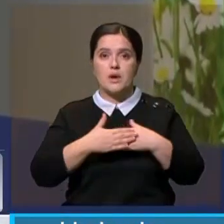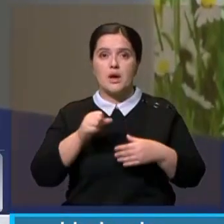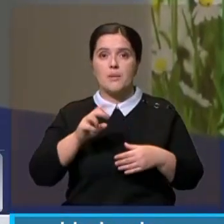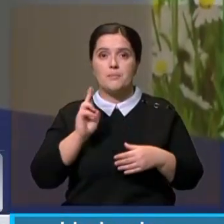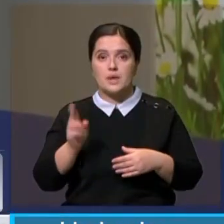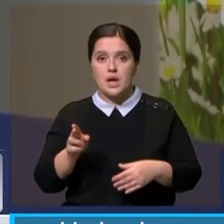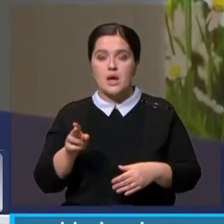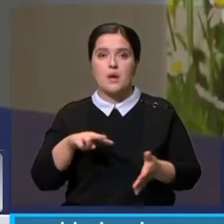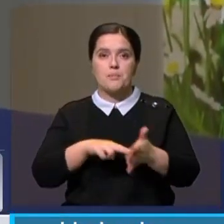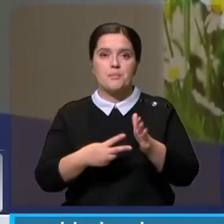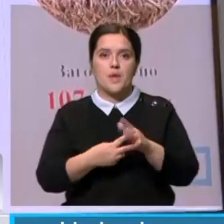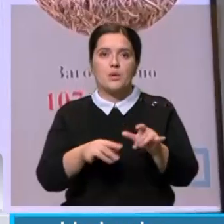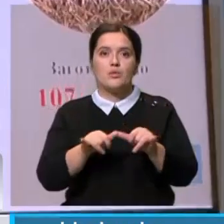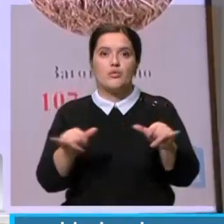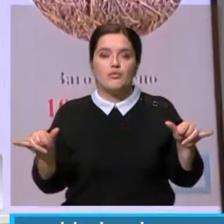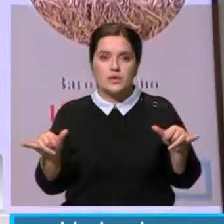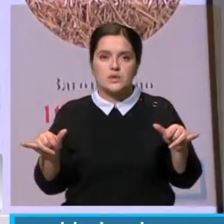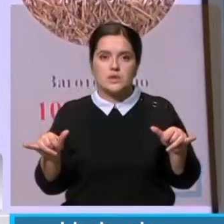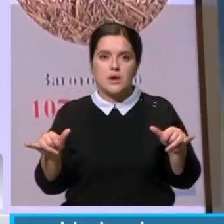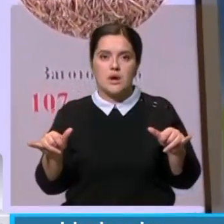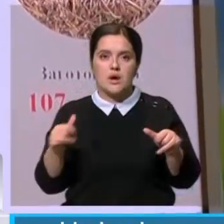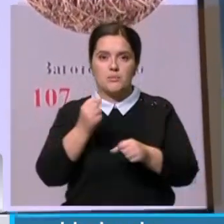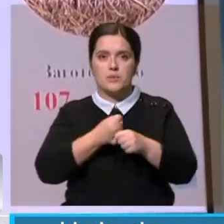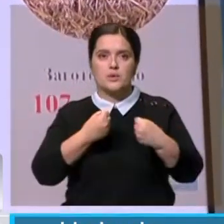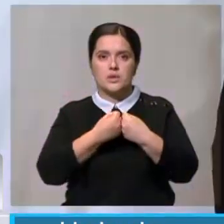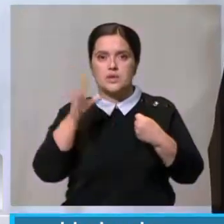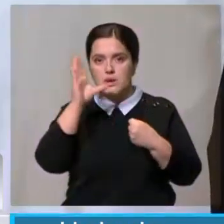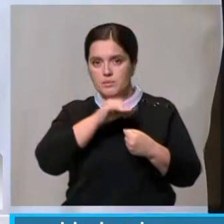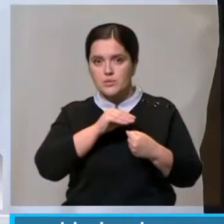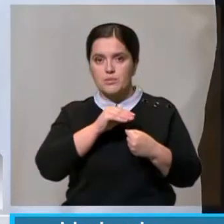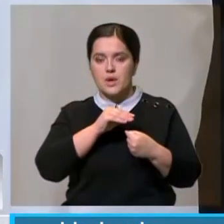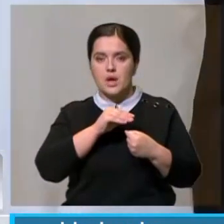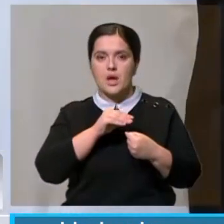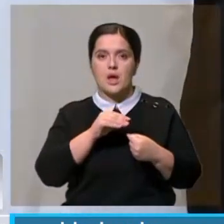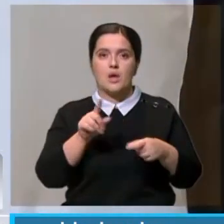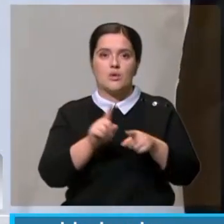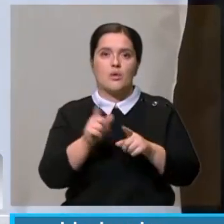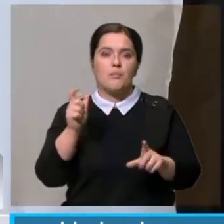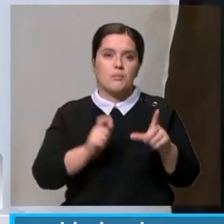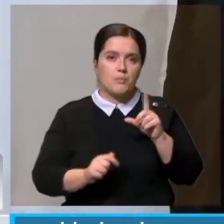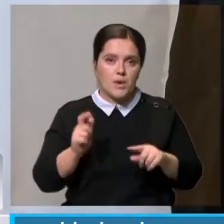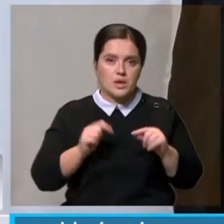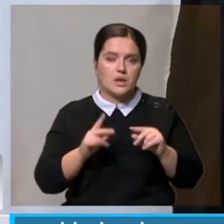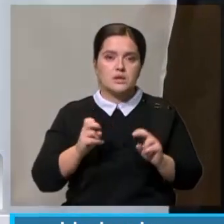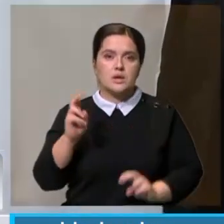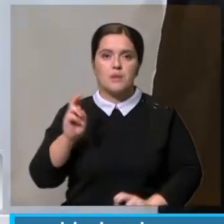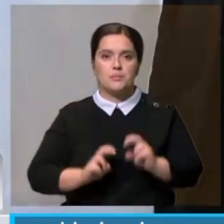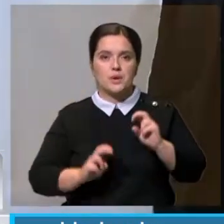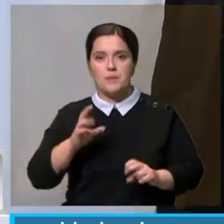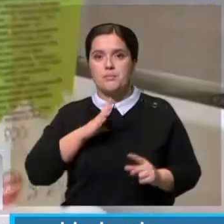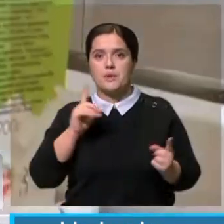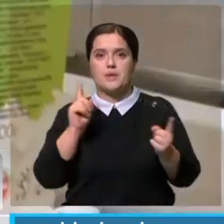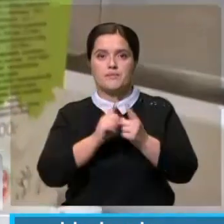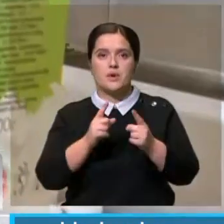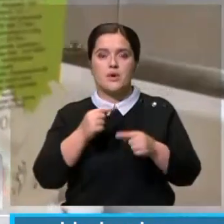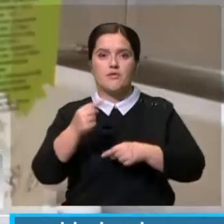ресурсов. Сейчас перед АПК стоит задача увеличить объемы производства конкурентоспособной переработанной продукции, в частности, молочной.